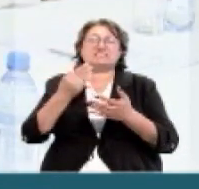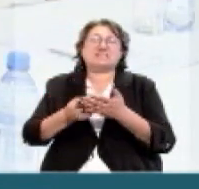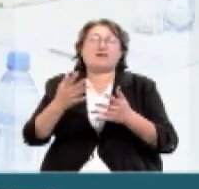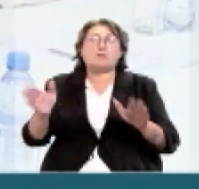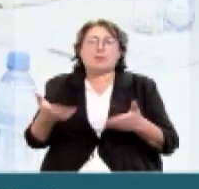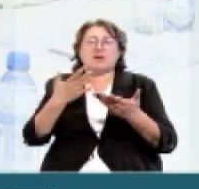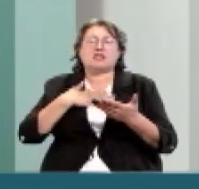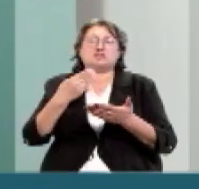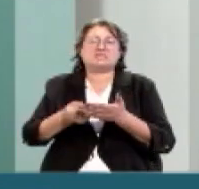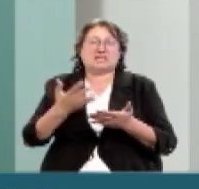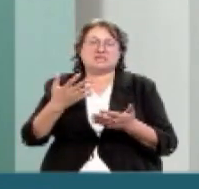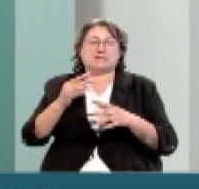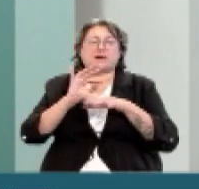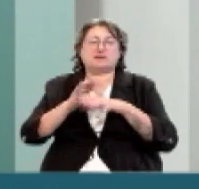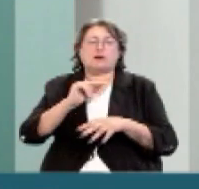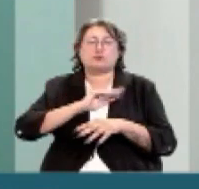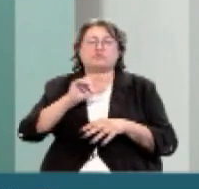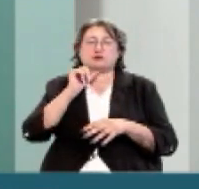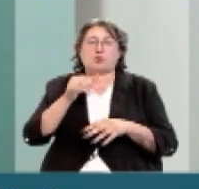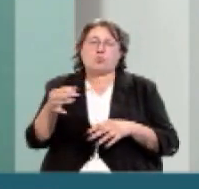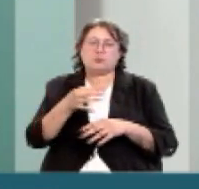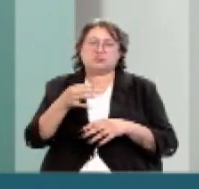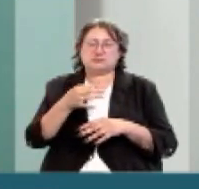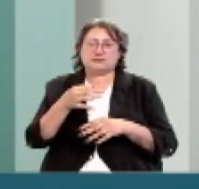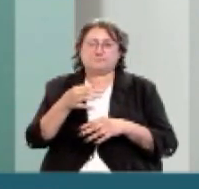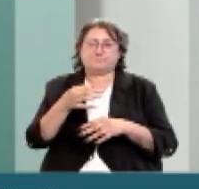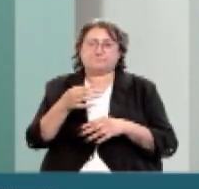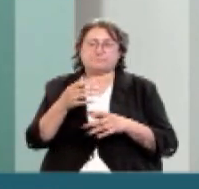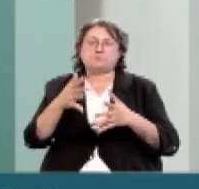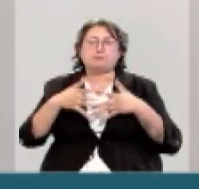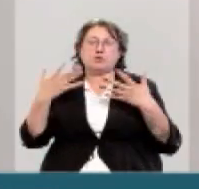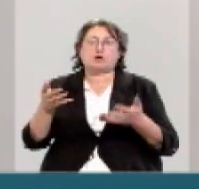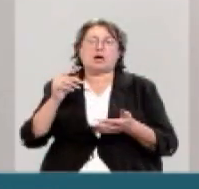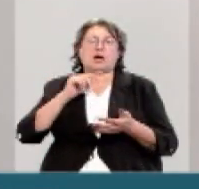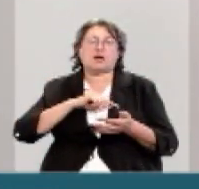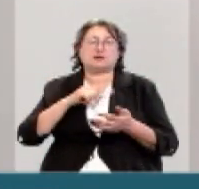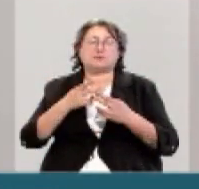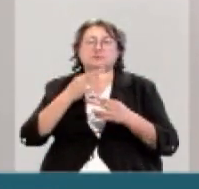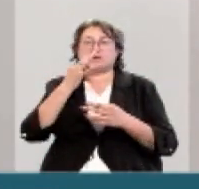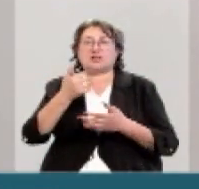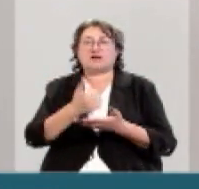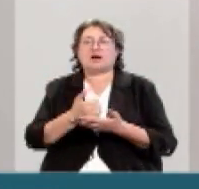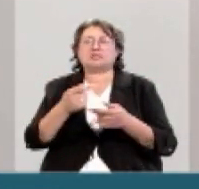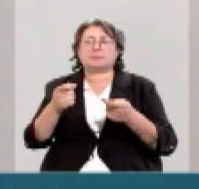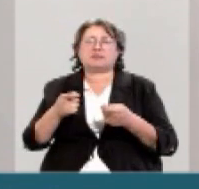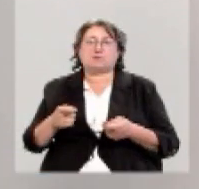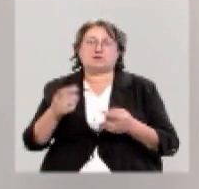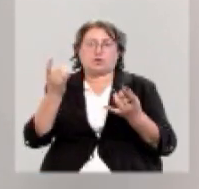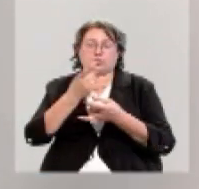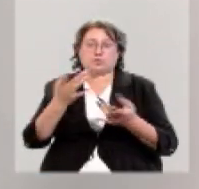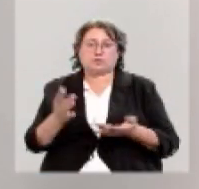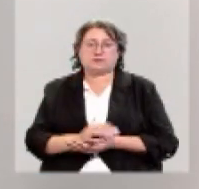Қостанай облысында атқарылып жатқан жұмыстар ауқымды. Мәдениет басқармасының басшысы осылай деп баяндады. Биыл қалалар және аудандар әкімдерінің